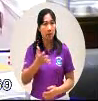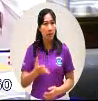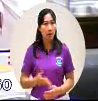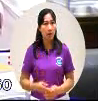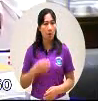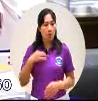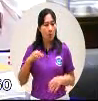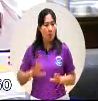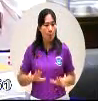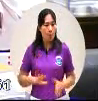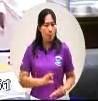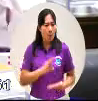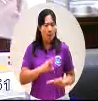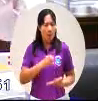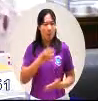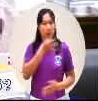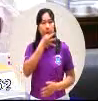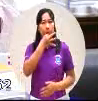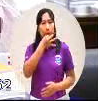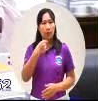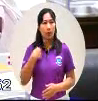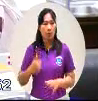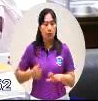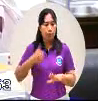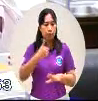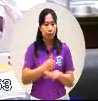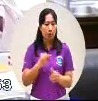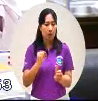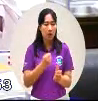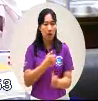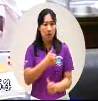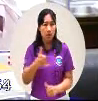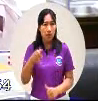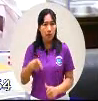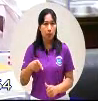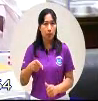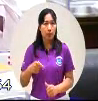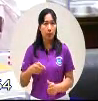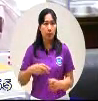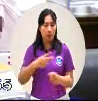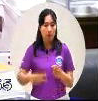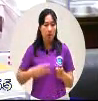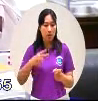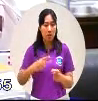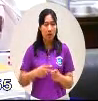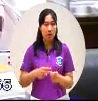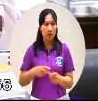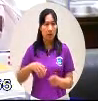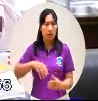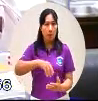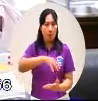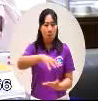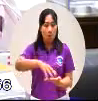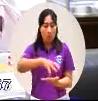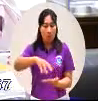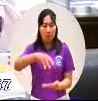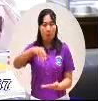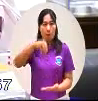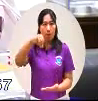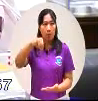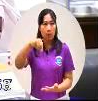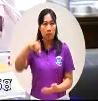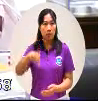很担心了。我担任议员两年，都是绕着阿里山那边，还有这个关